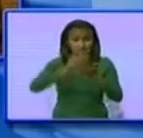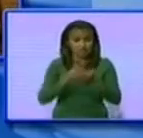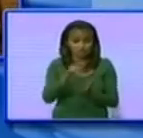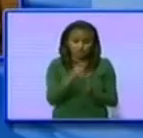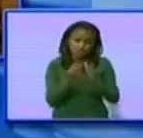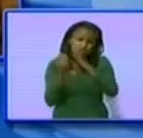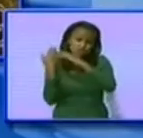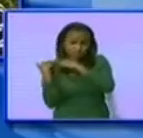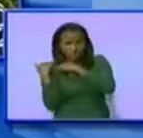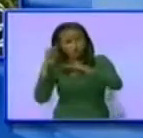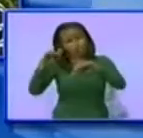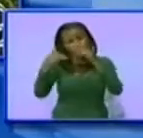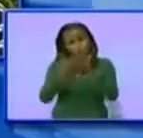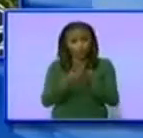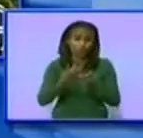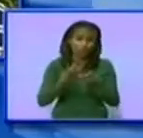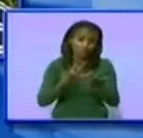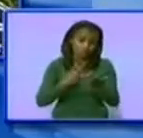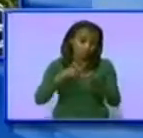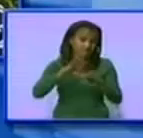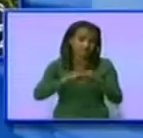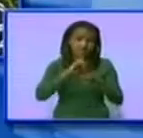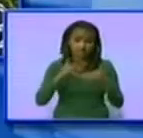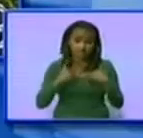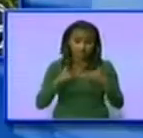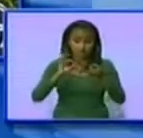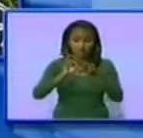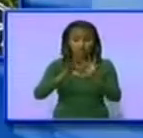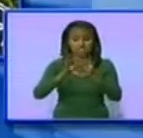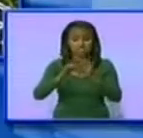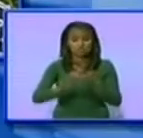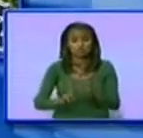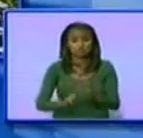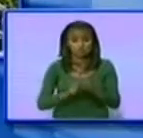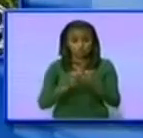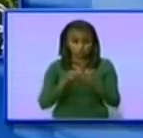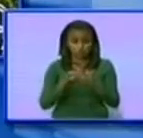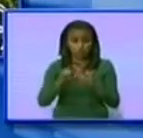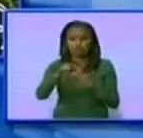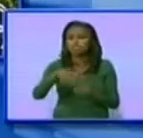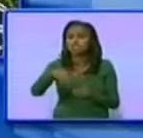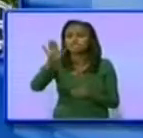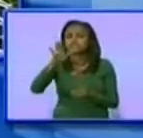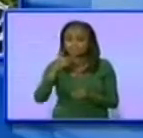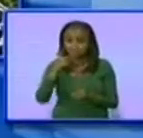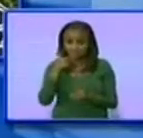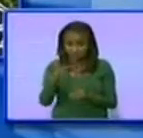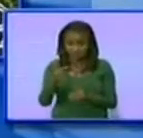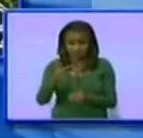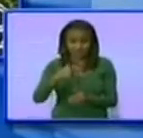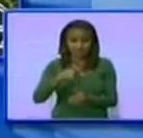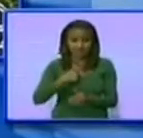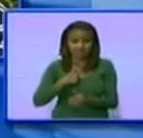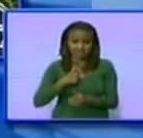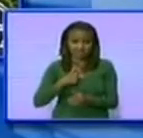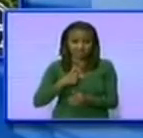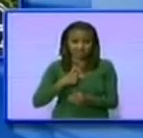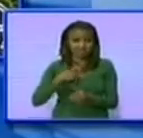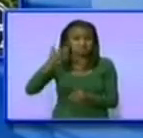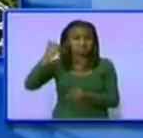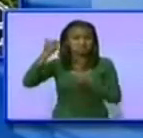እኔ ጫናው በሙሉ ያለው እኔ ጋር ነው። ያው ከማስተርጎም ጀምሮ በቃ አንተ ሂድ በማለት እኔ እየሄድኩኝ